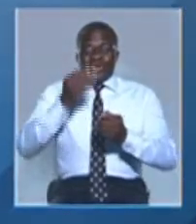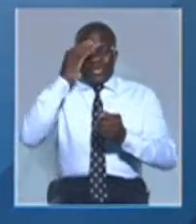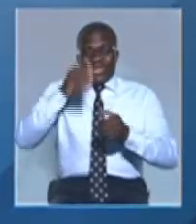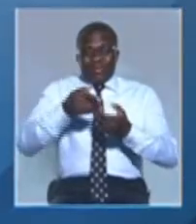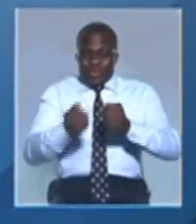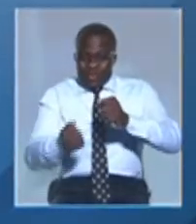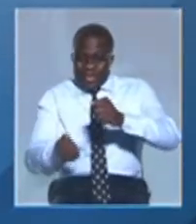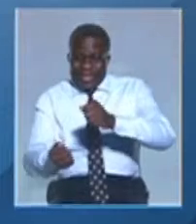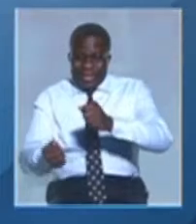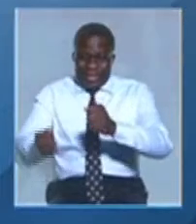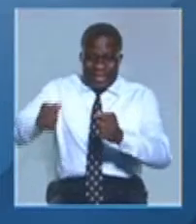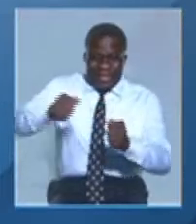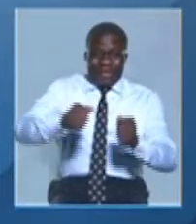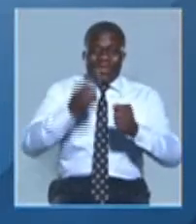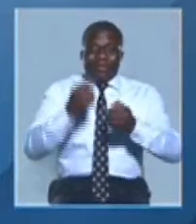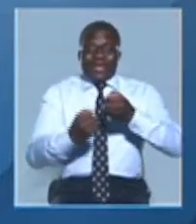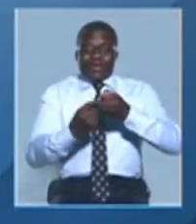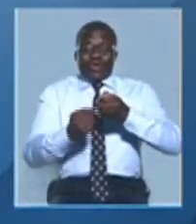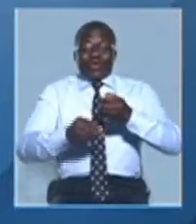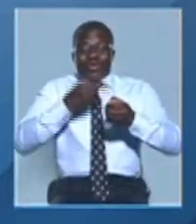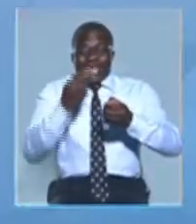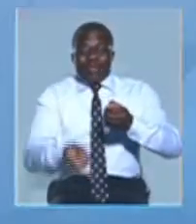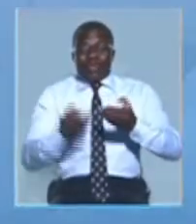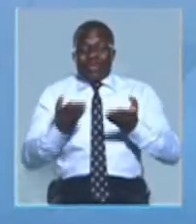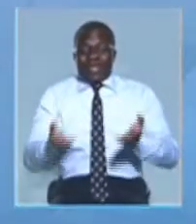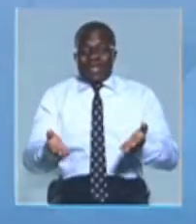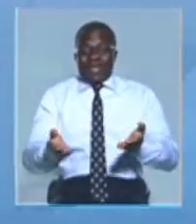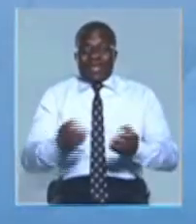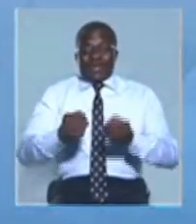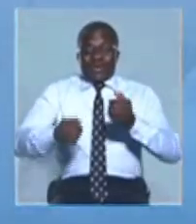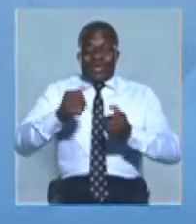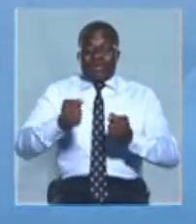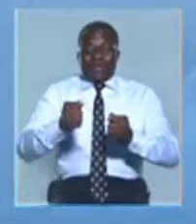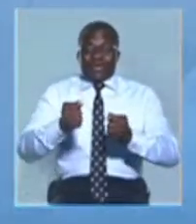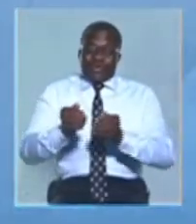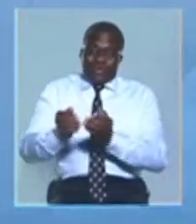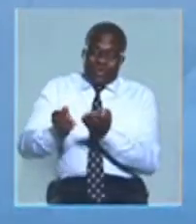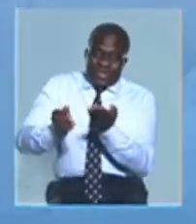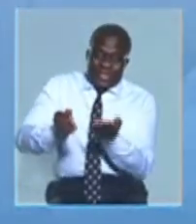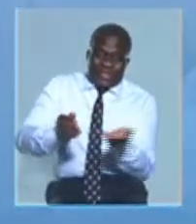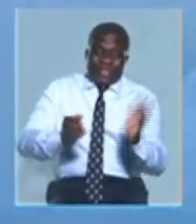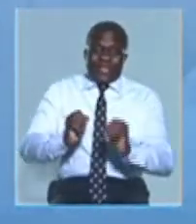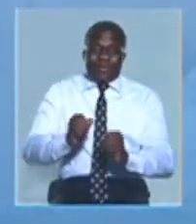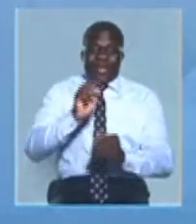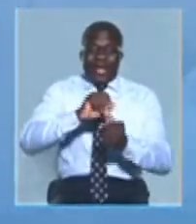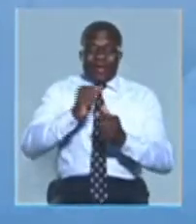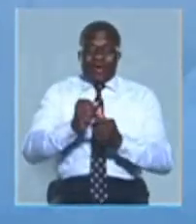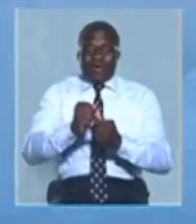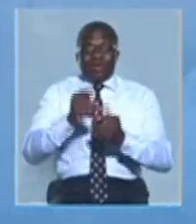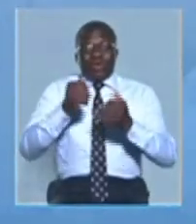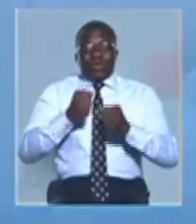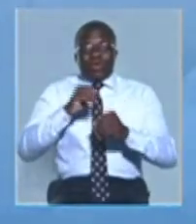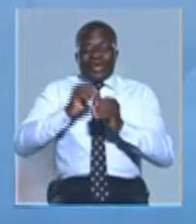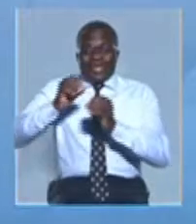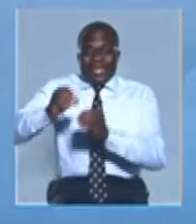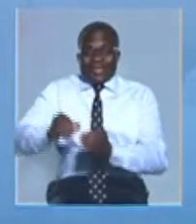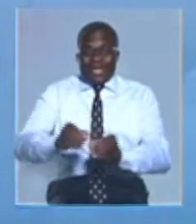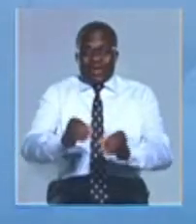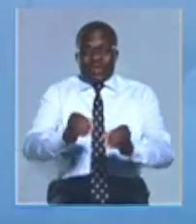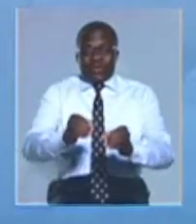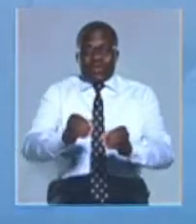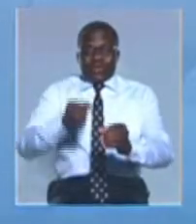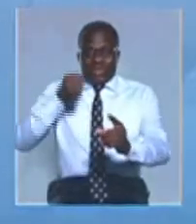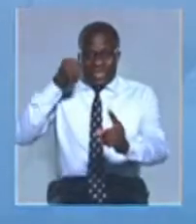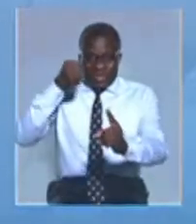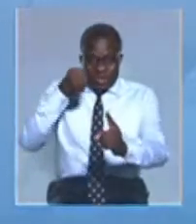suite à l'éclatement du pneu avant côté chauffeur. Le véhicule, déséquilibré de ce fait, aurait, dans sa course,